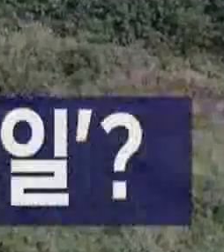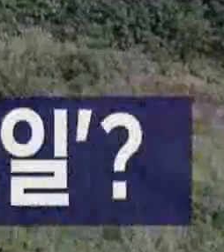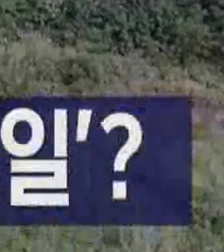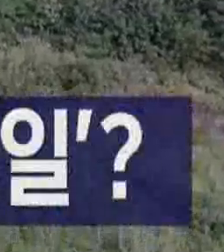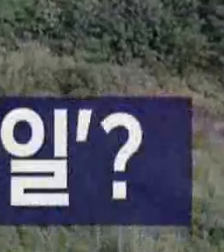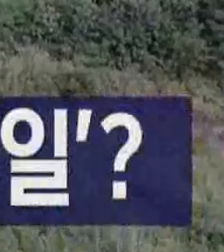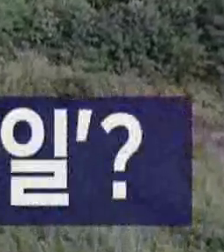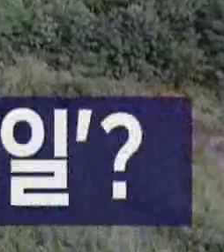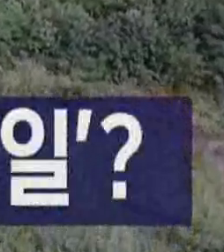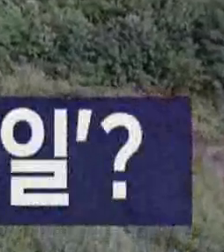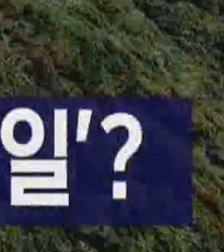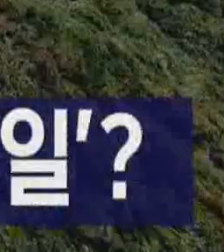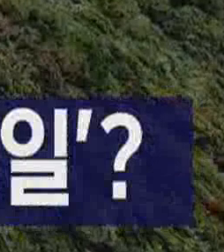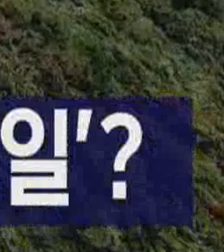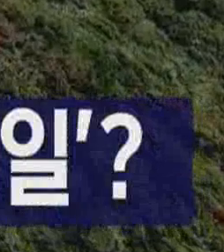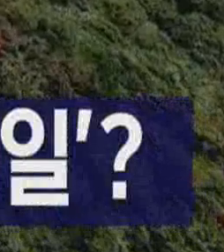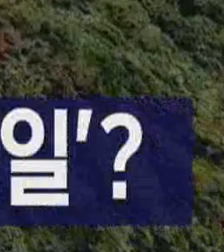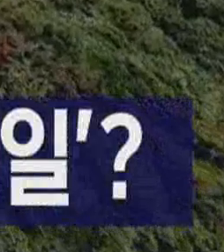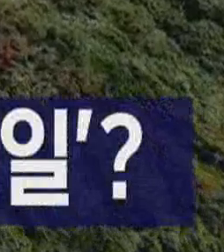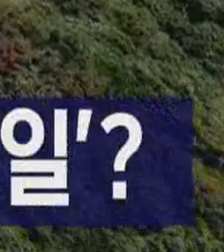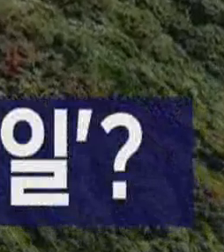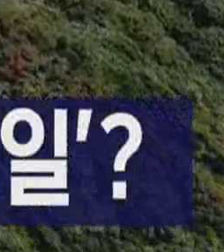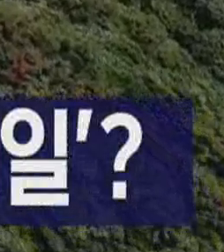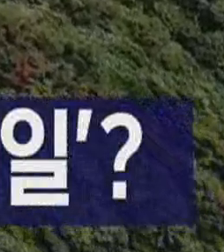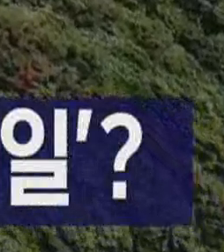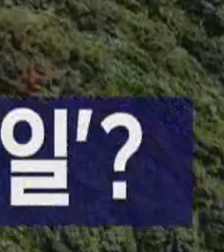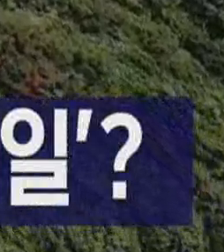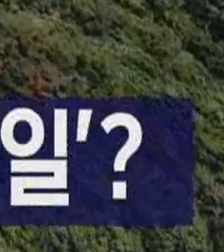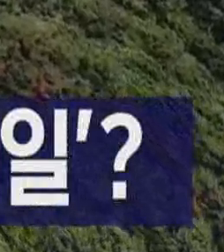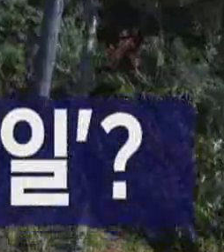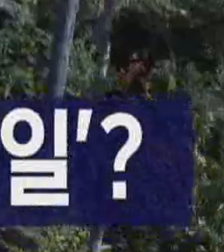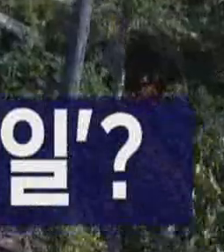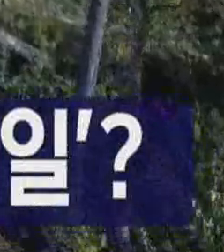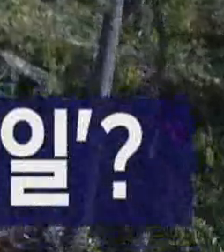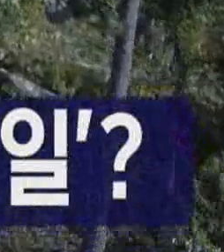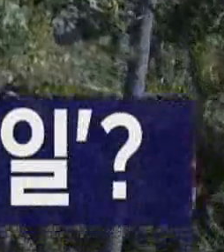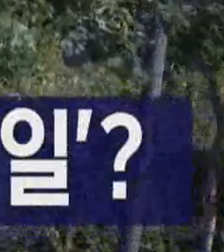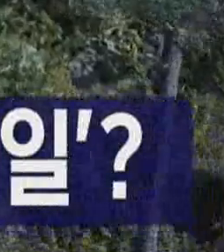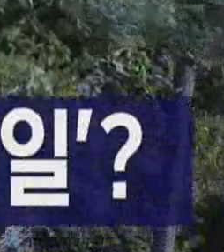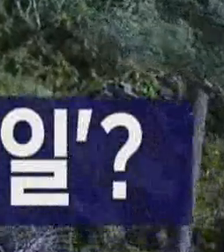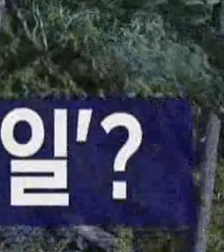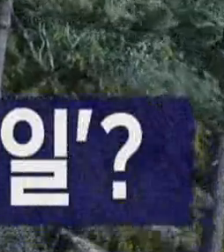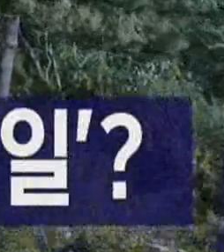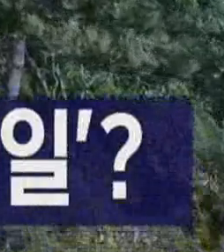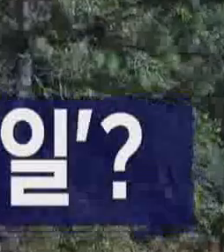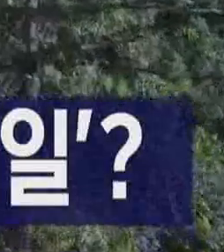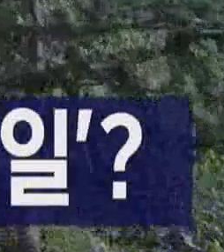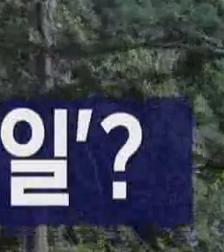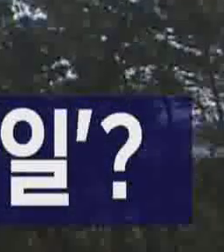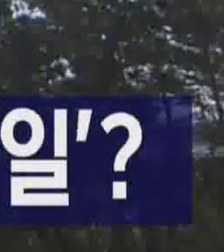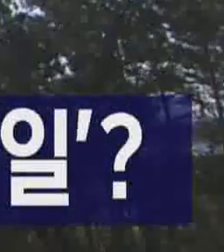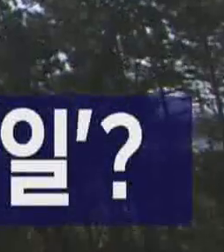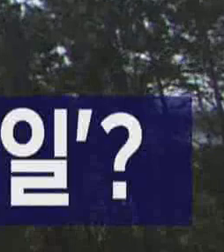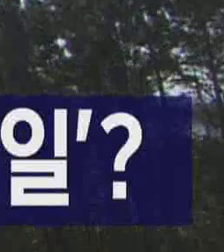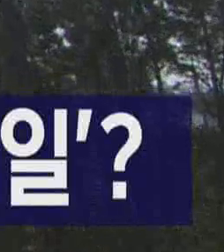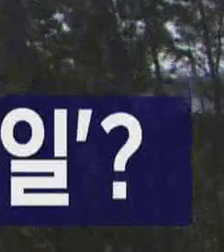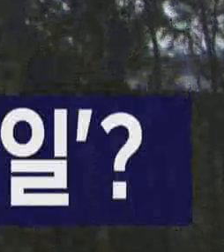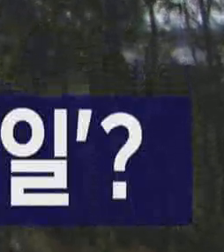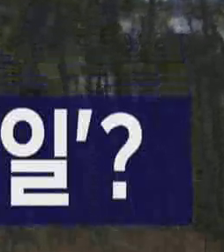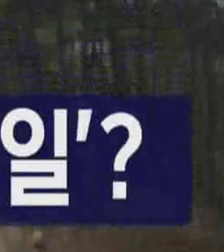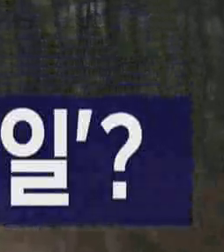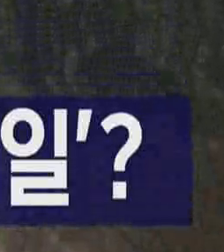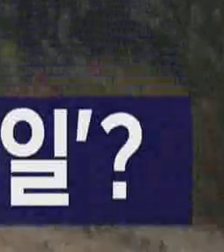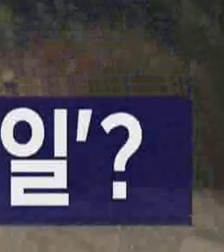여수 돌산읍의 산지와 해안가를 난개발해온 리조트 업체가 부근에 공원 조성을 준비해온 것으로 확인됐습니다. 업체